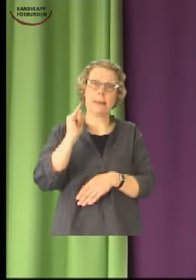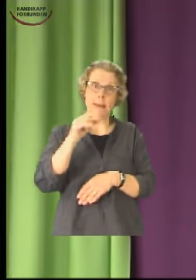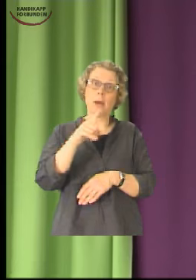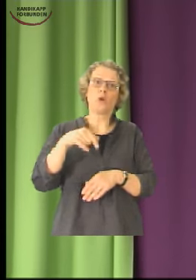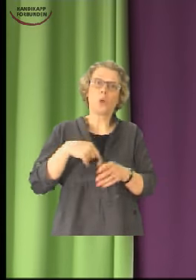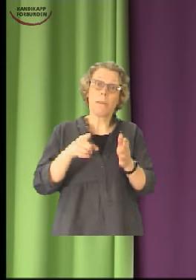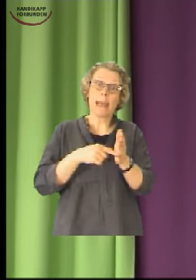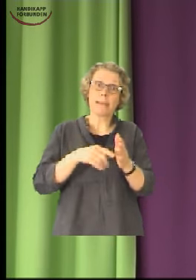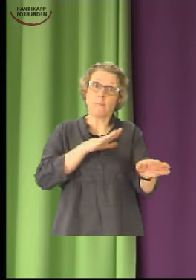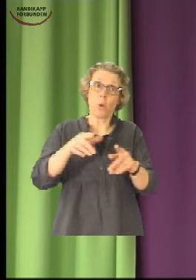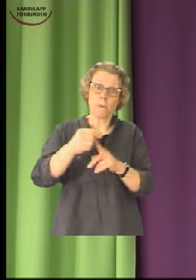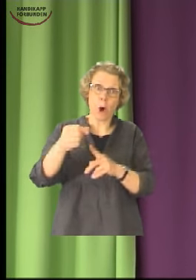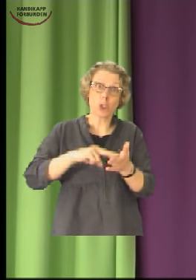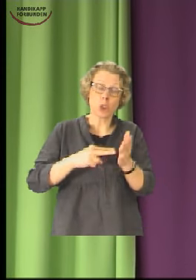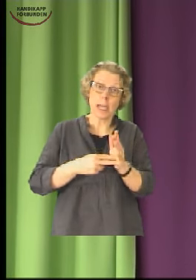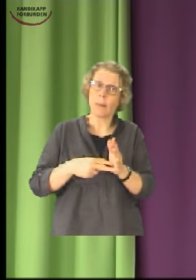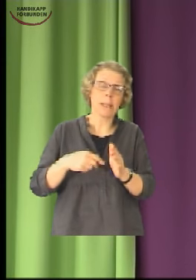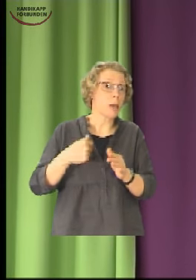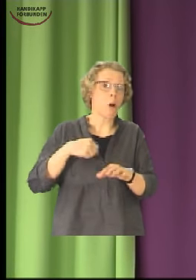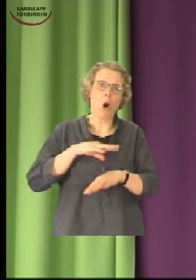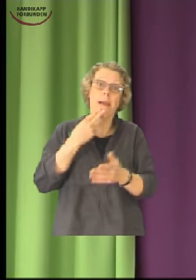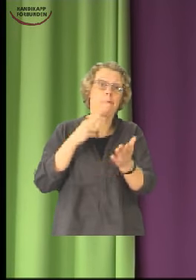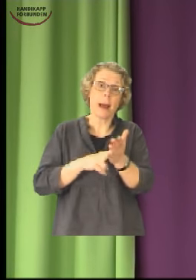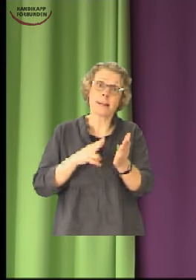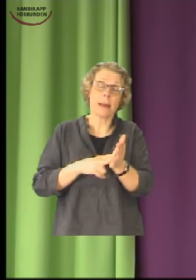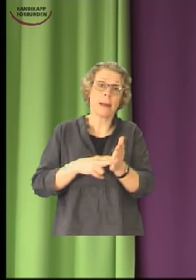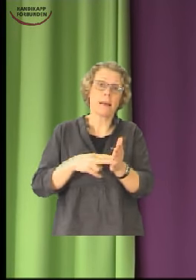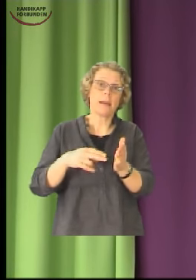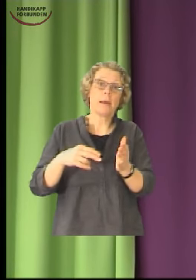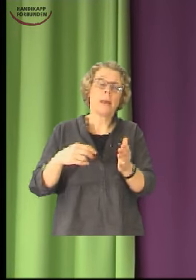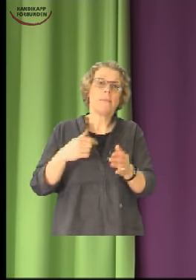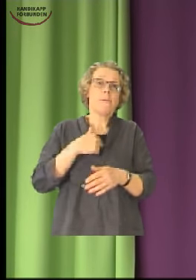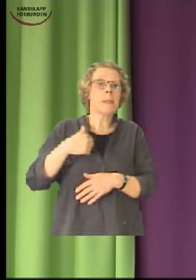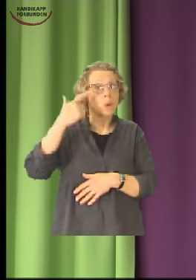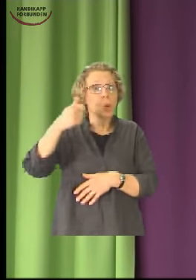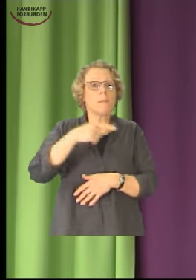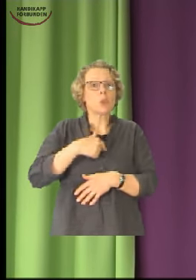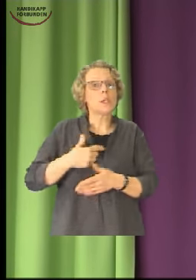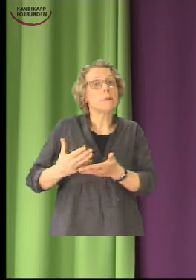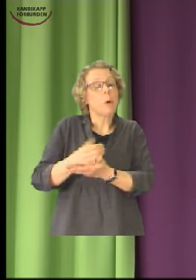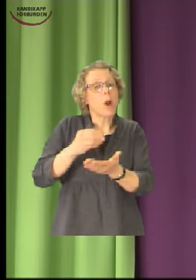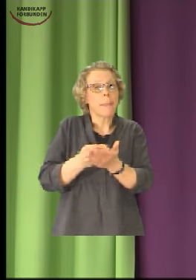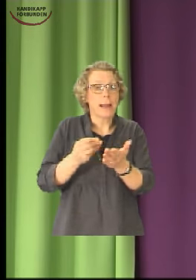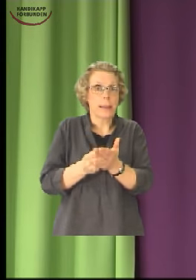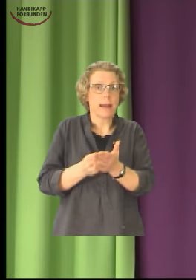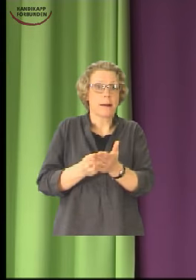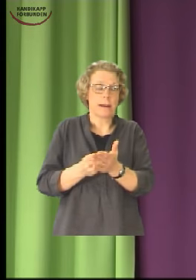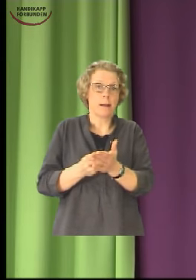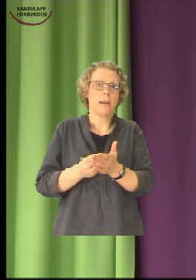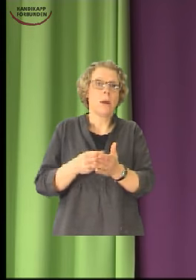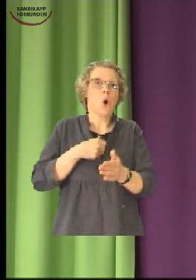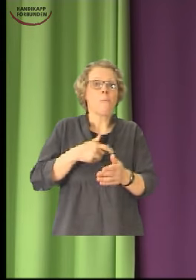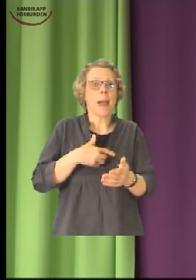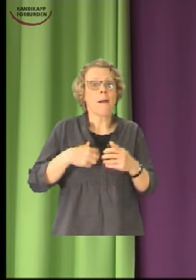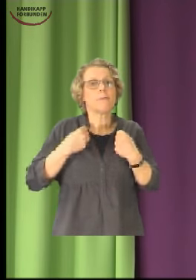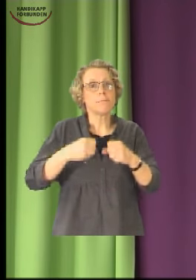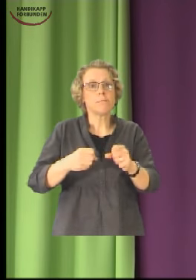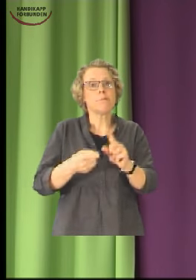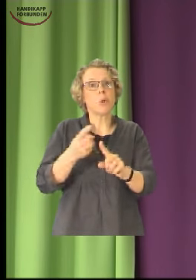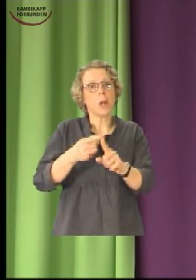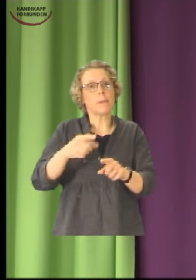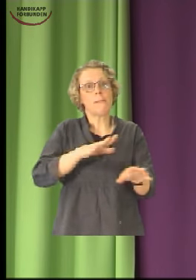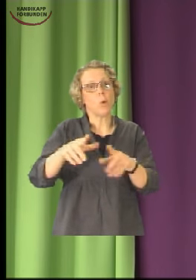Felen som har gjort inom vårdvalen, att man tror att man ska kunna spara massa pengar. Så fort man inför vårdvalet så ska man kutta kostnaderna med 15%.